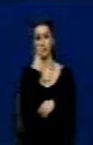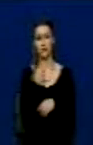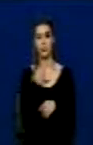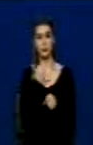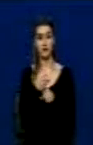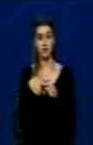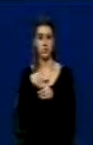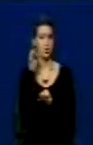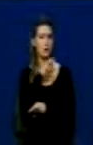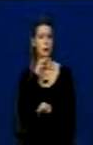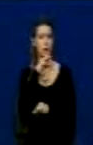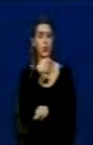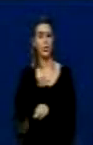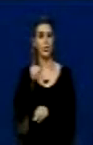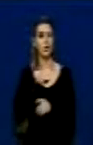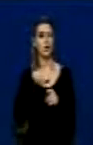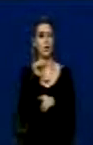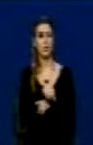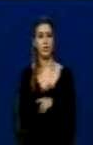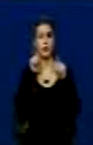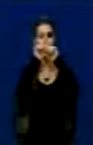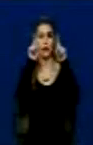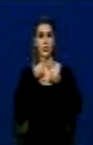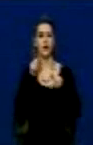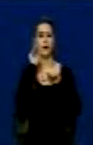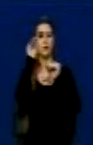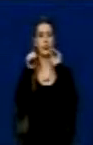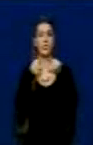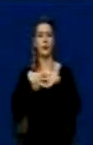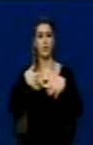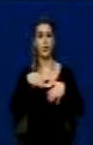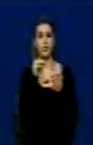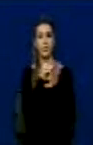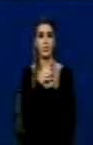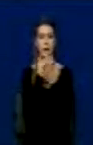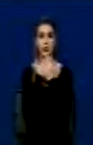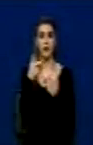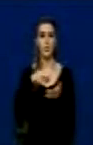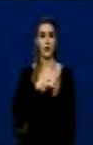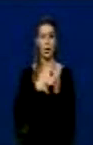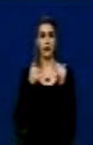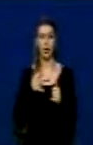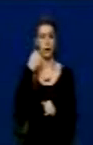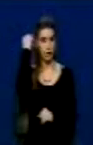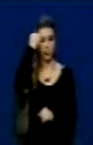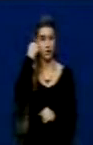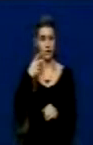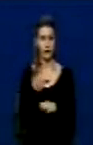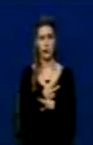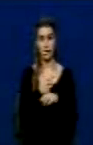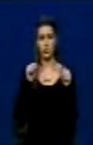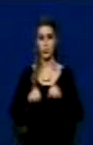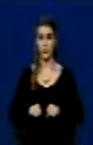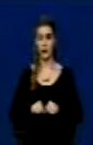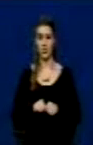punë, po pse njerëzit nuk po regjistrohen më si të papunë, sepse strategjitë e qeverisë që i ka kriju për